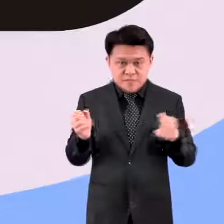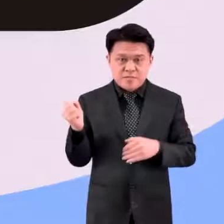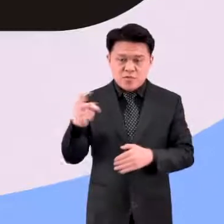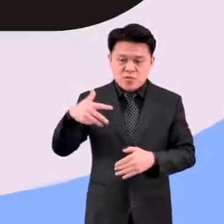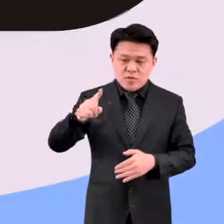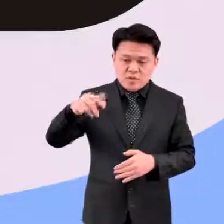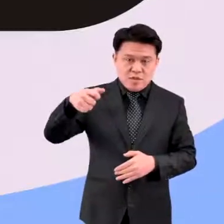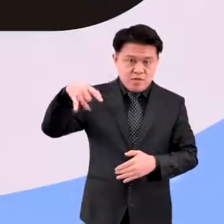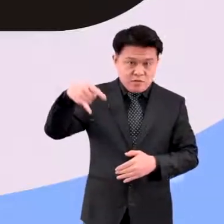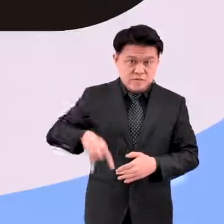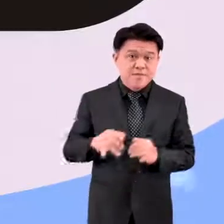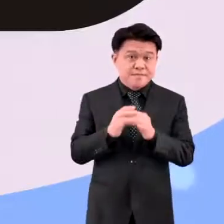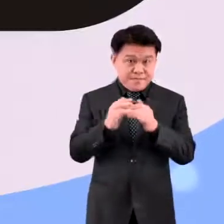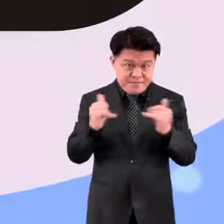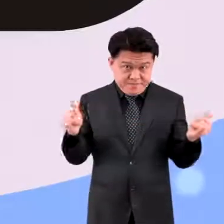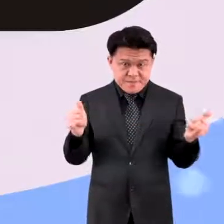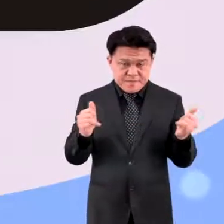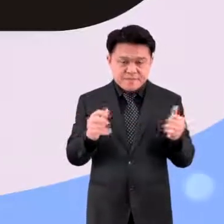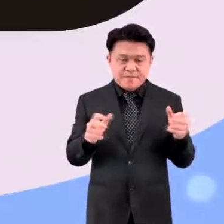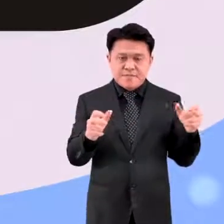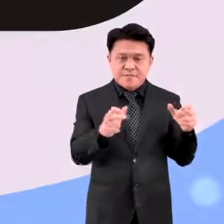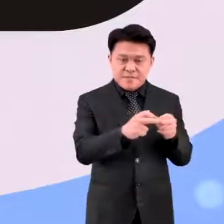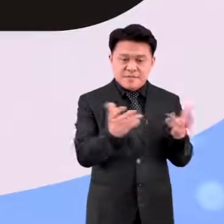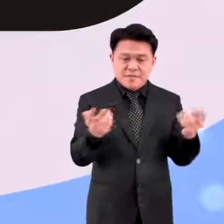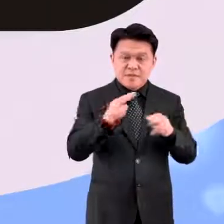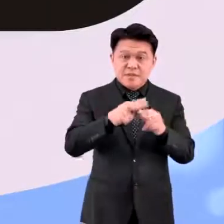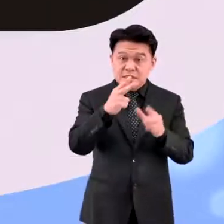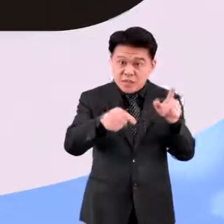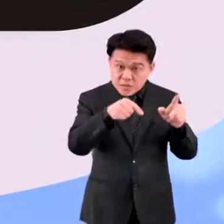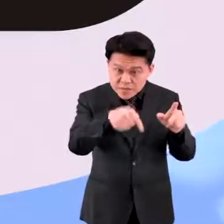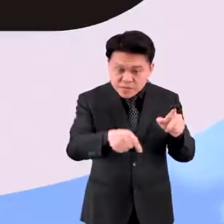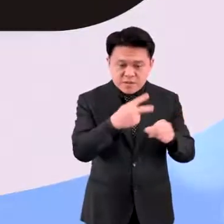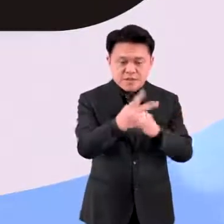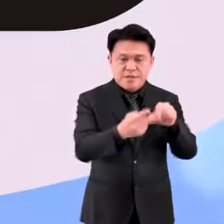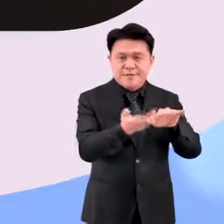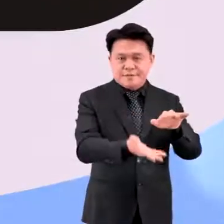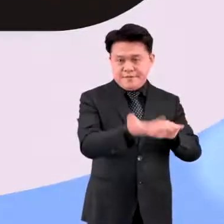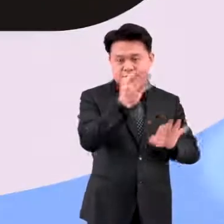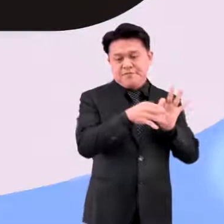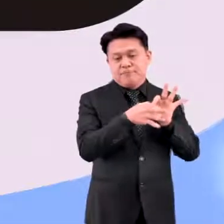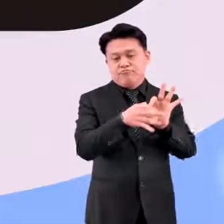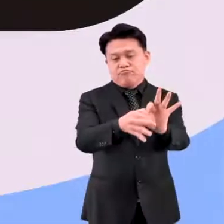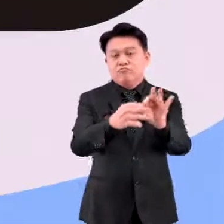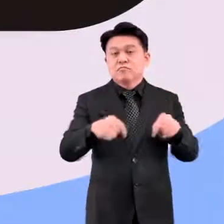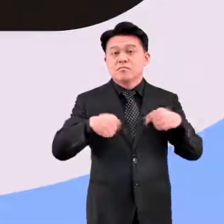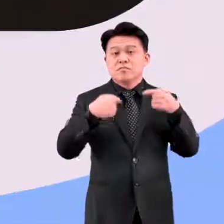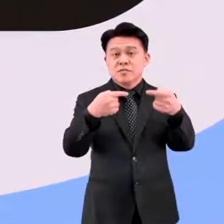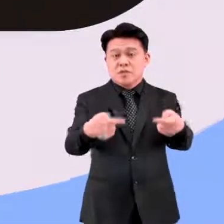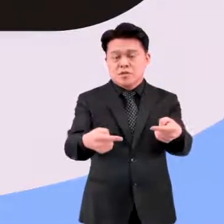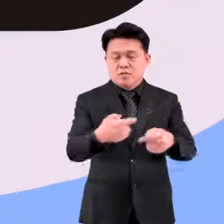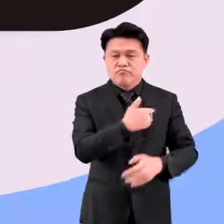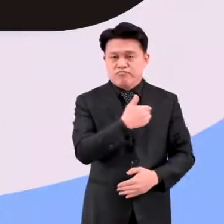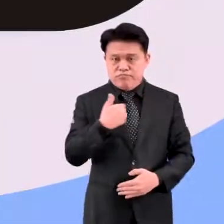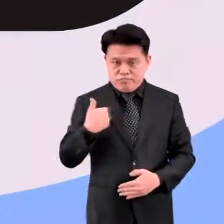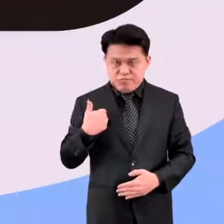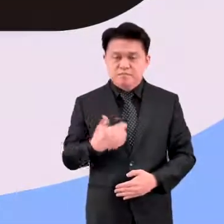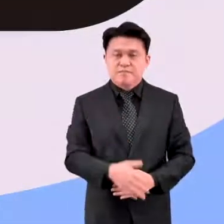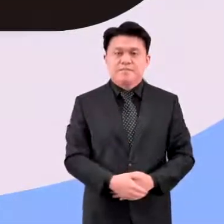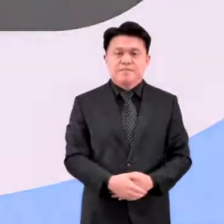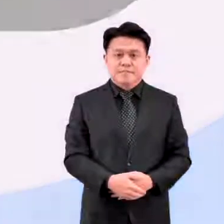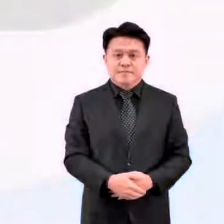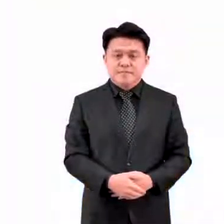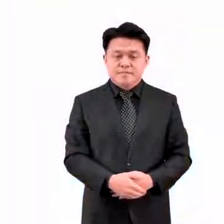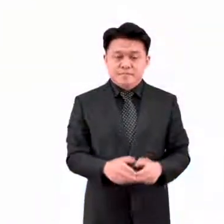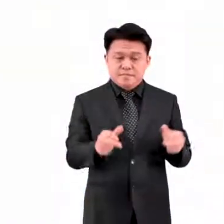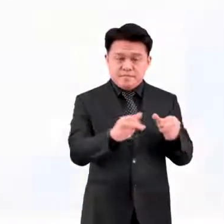기초생활수급자나 차상위 계층의 경우에는 장애인 일자리에서 2년 이상 연속 참여가 가능합니다.